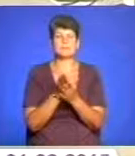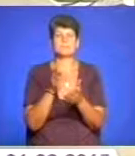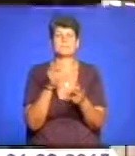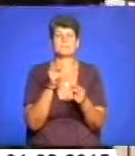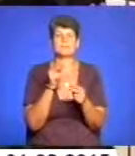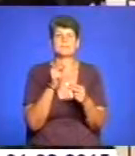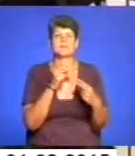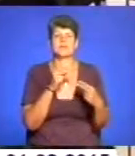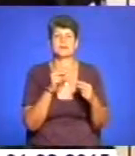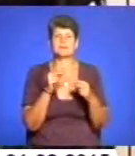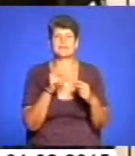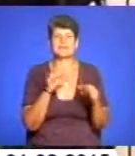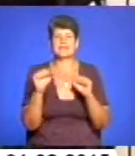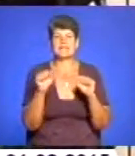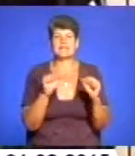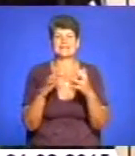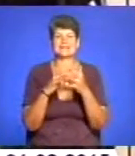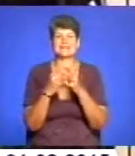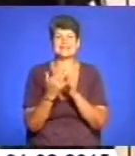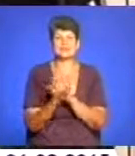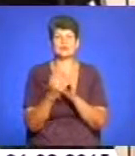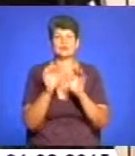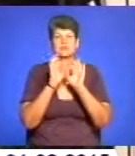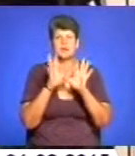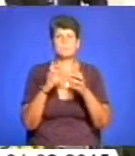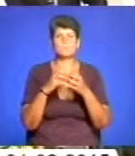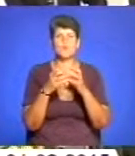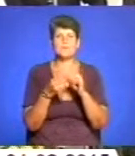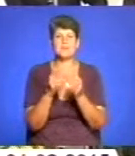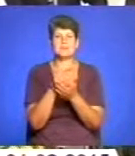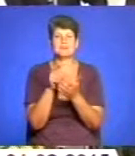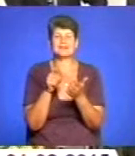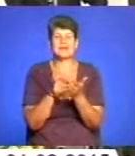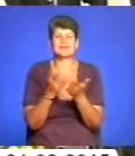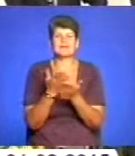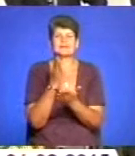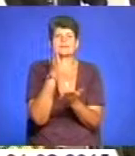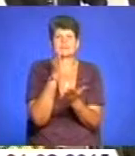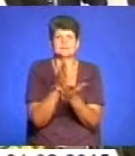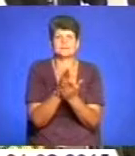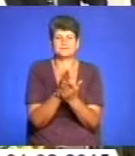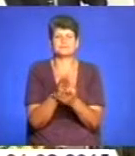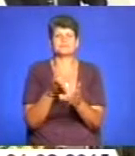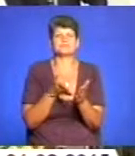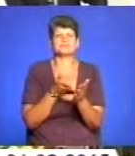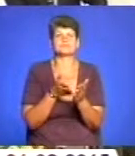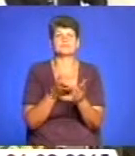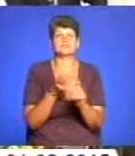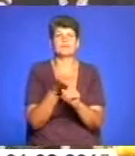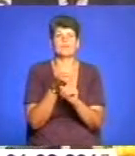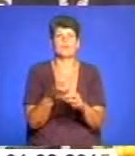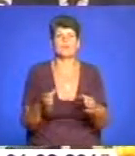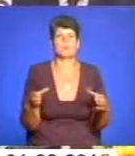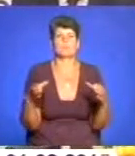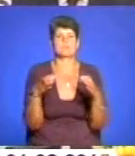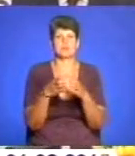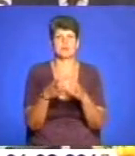міст адресують президенту безліч проблемних питань, з якими стикаються на шляху об'єднання в громади.